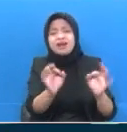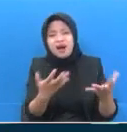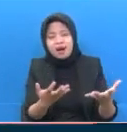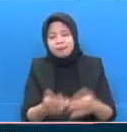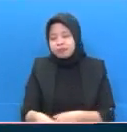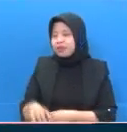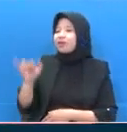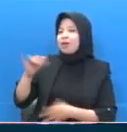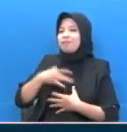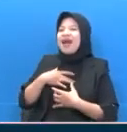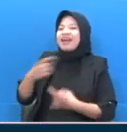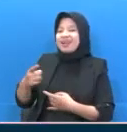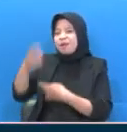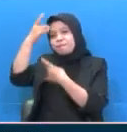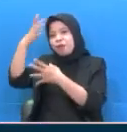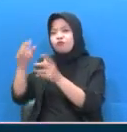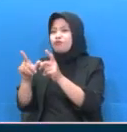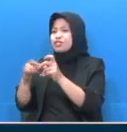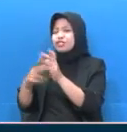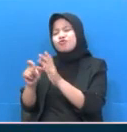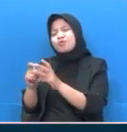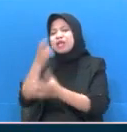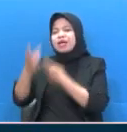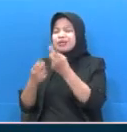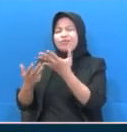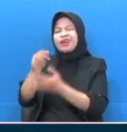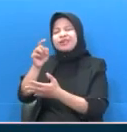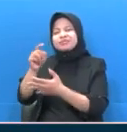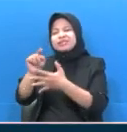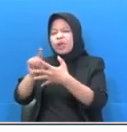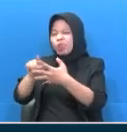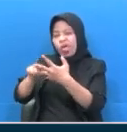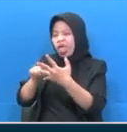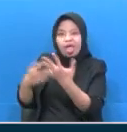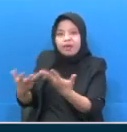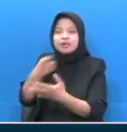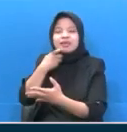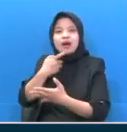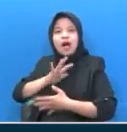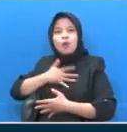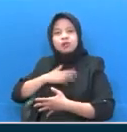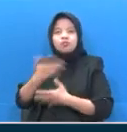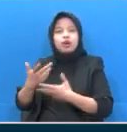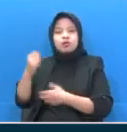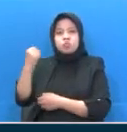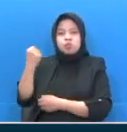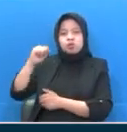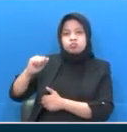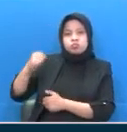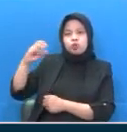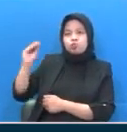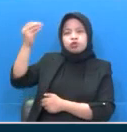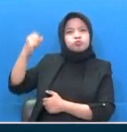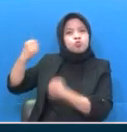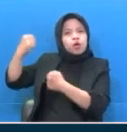mau bahas, saya mau minta Prof. Ibnu untuk mengomentari satu persatu. Yang pertama, bagaimana menurut Anda soal kekhawatiran relasi kuasa ini akan